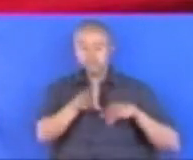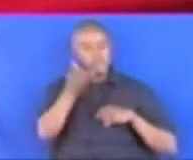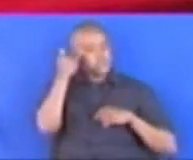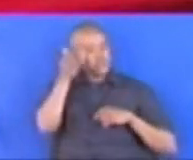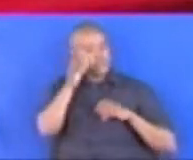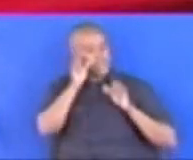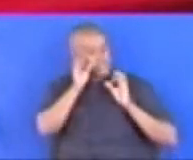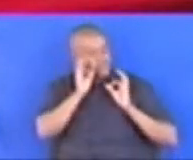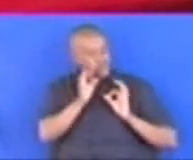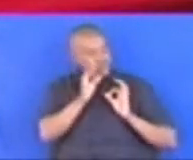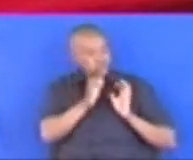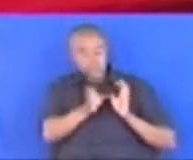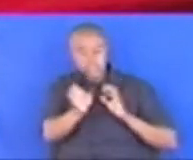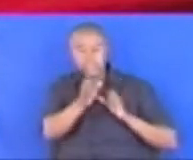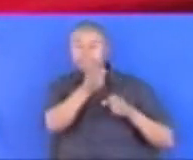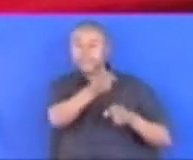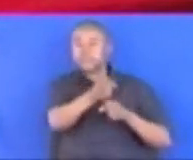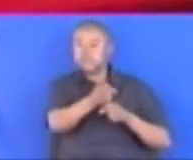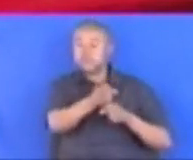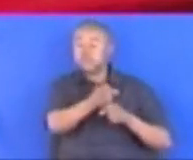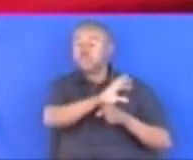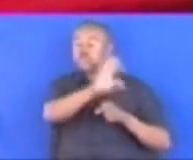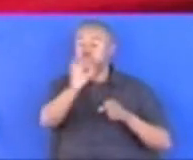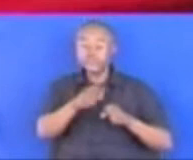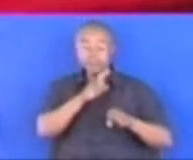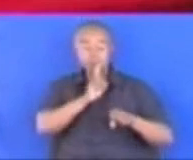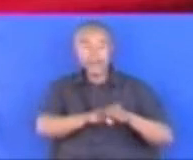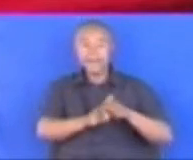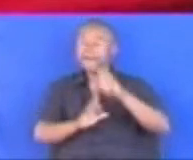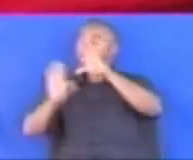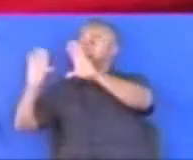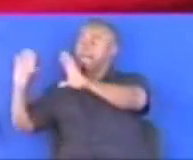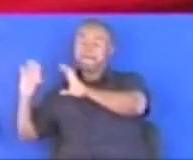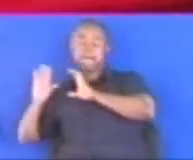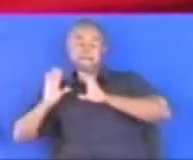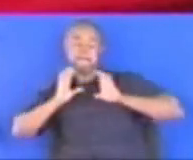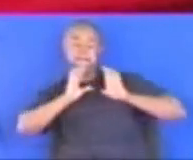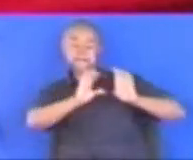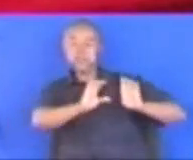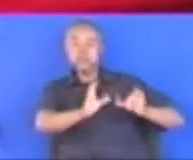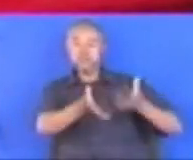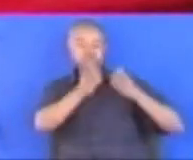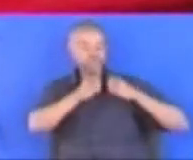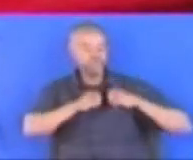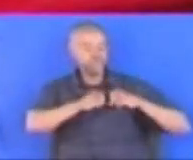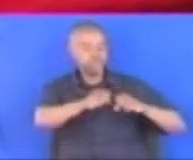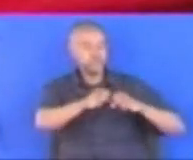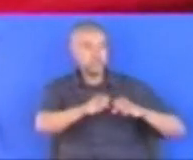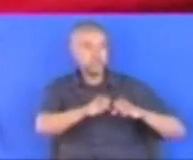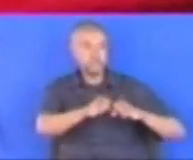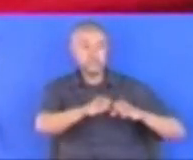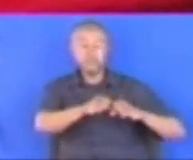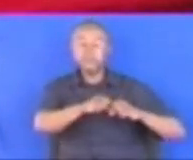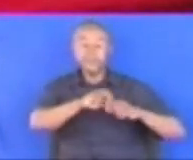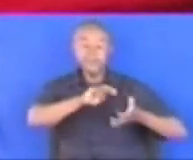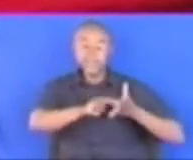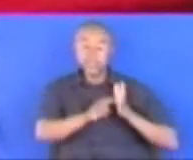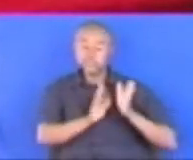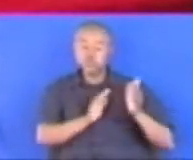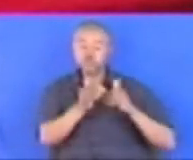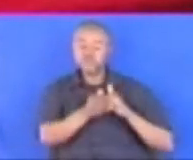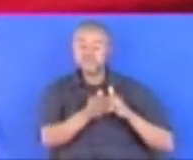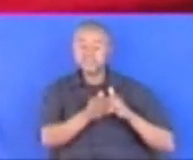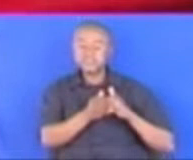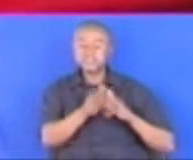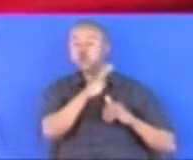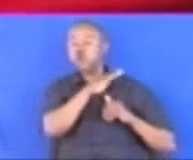kutosha itengwe na itolewe yote na kwa wakati ili kuwezesha utekelezaji wa mipango ya kuzuia ukatili wa kijinsia.